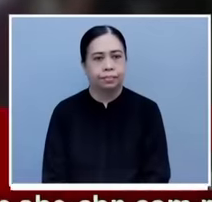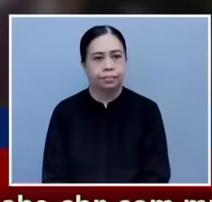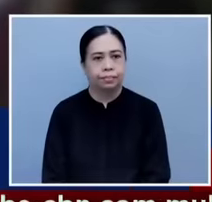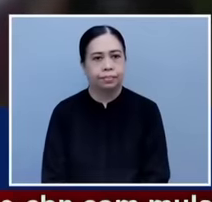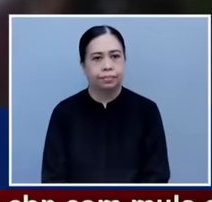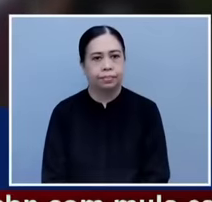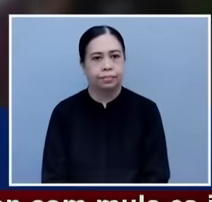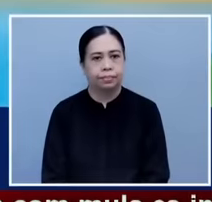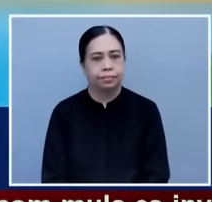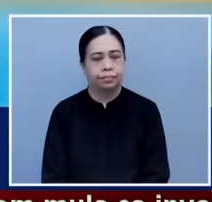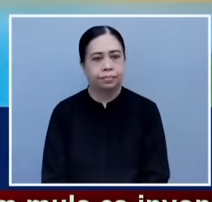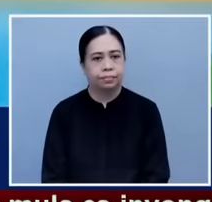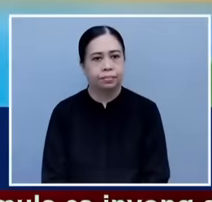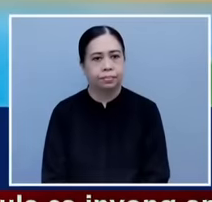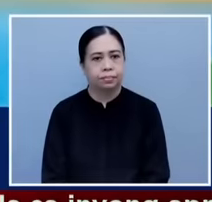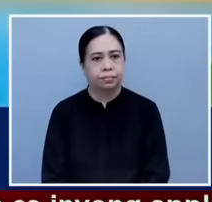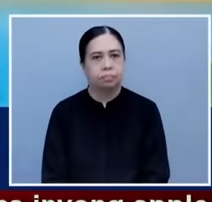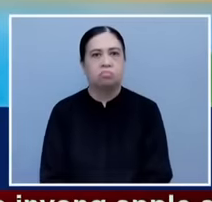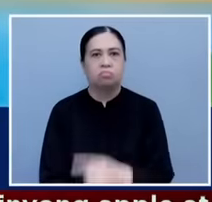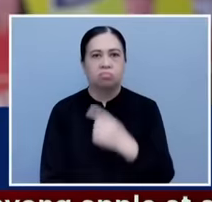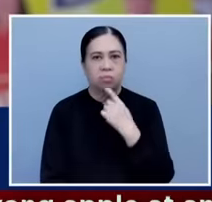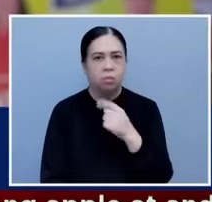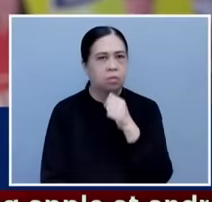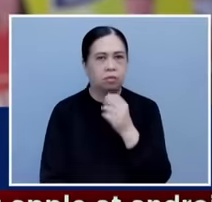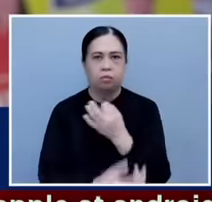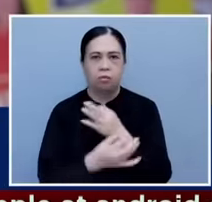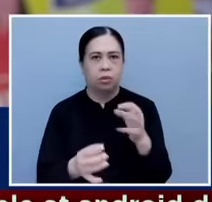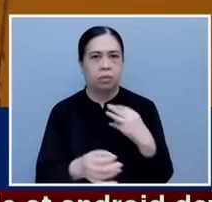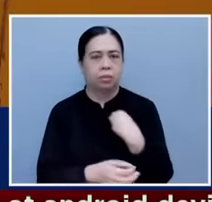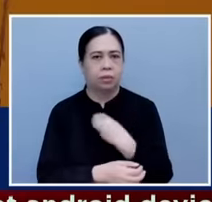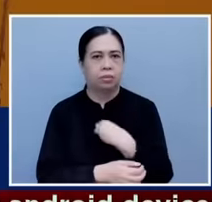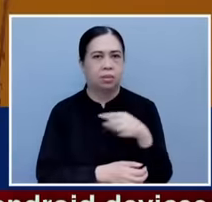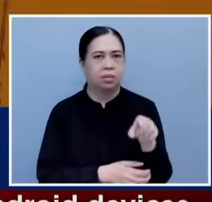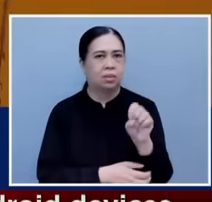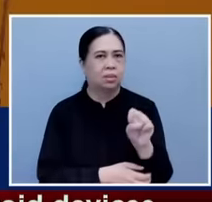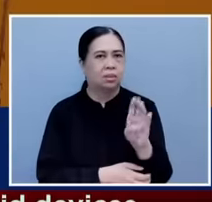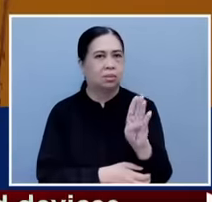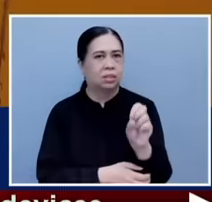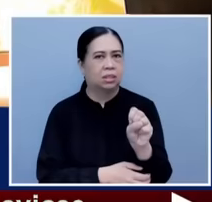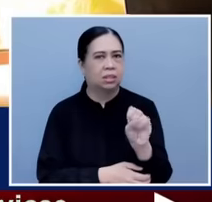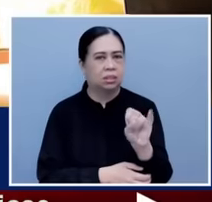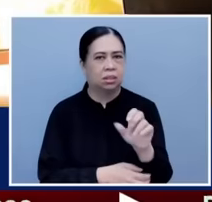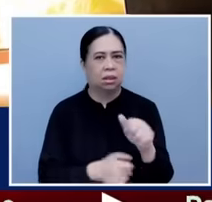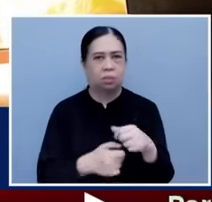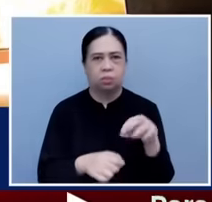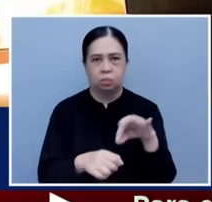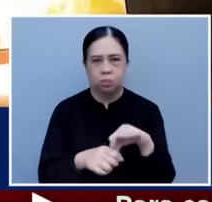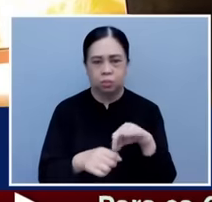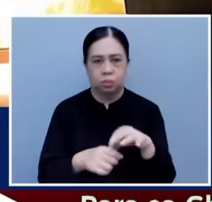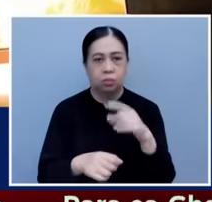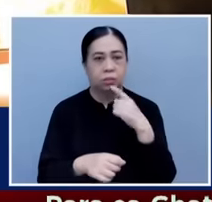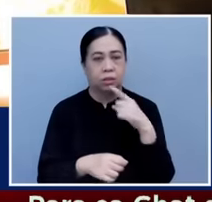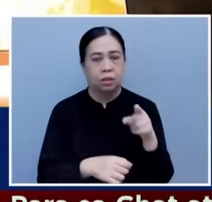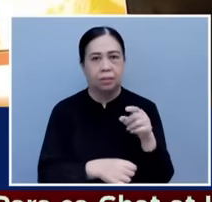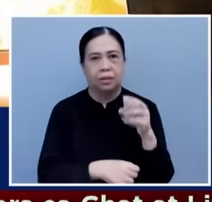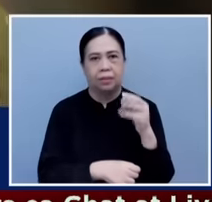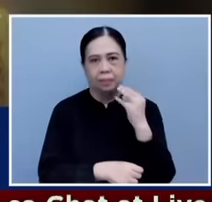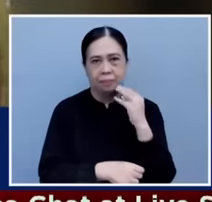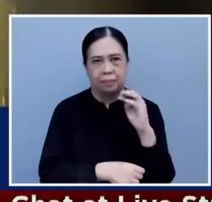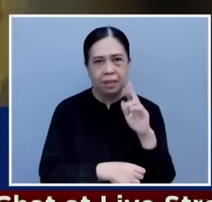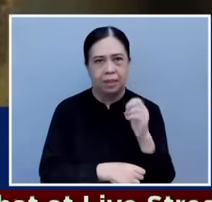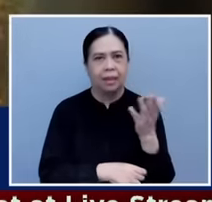Hindi umano malayang nakakaboto ang mga miyembro ng Socorro Bayanihan Services Incorporated ayon kay Marie na dati nitong